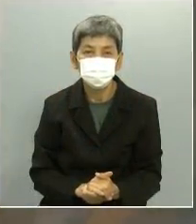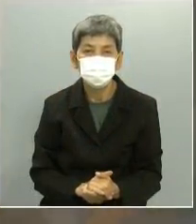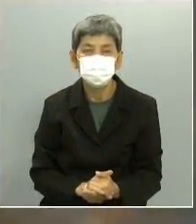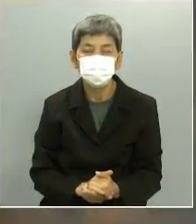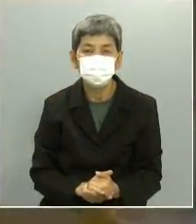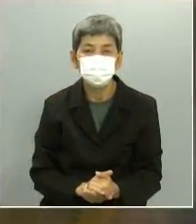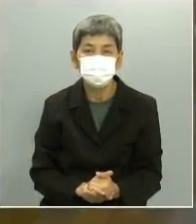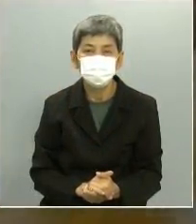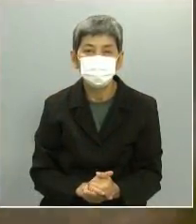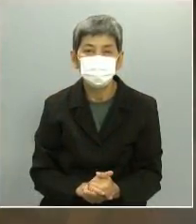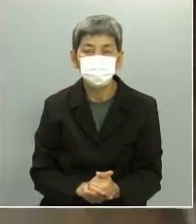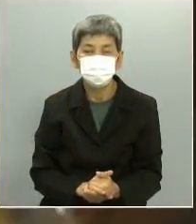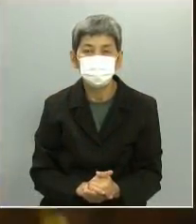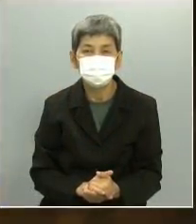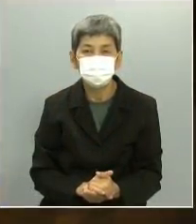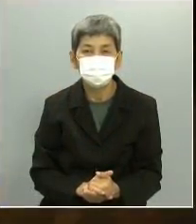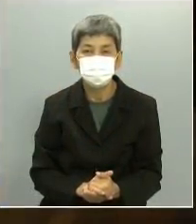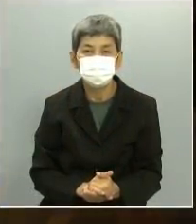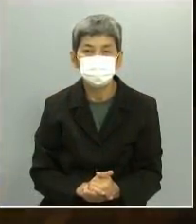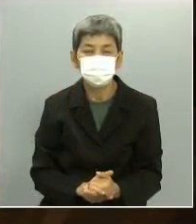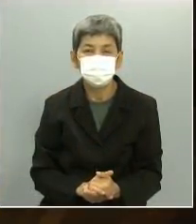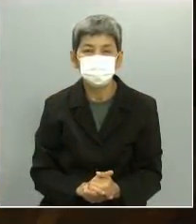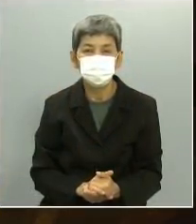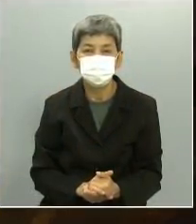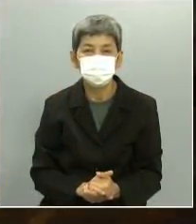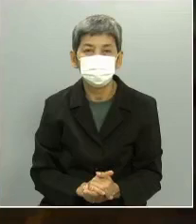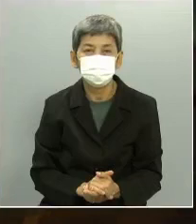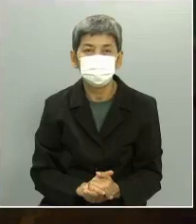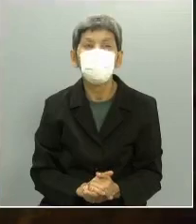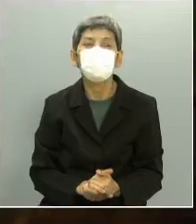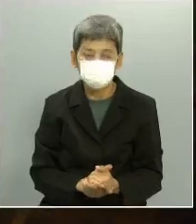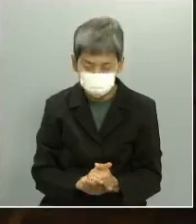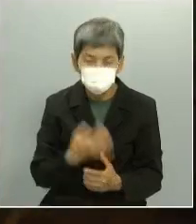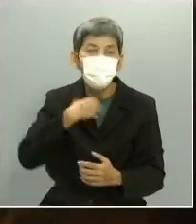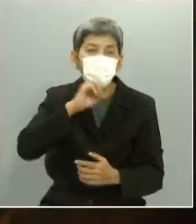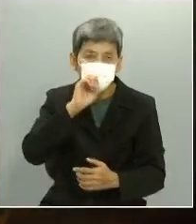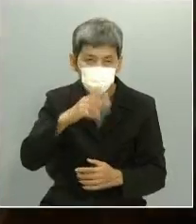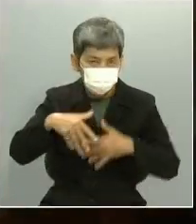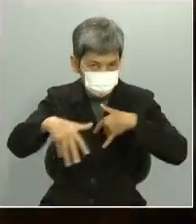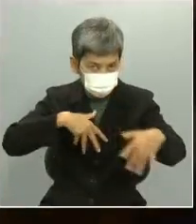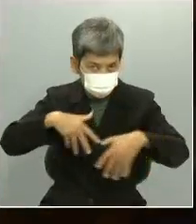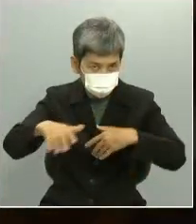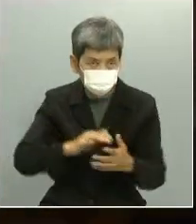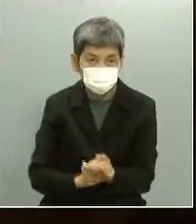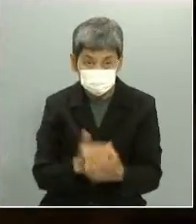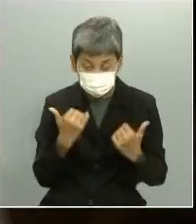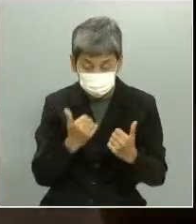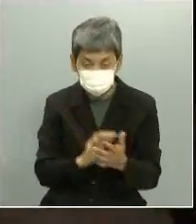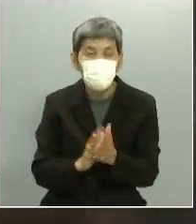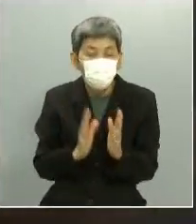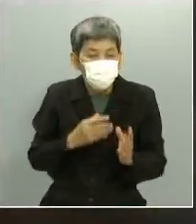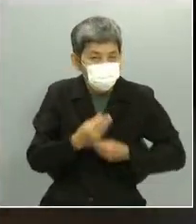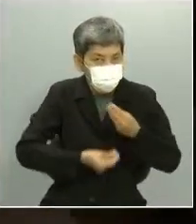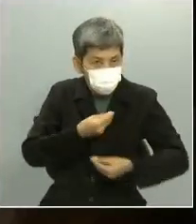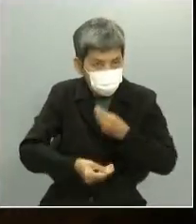อันนี้คือที่ดักซื้อไปเมื่อสักครู่นี้ครับ เสร็จสับก็มีการบอกกล่าวกับประชาชนนอกจากเรื่องพ่อค้าแม่ค้าคุณชา